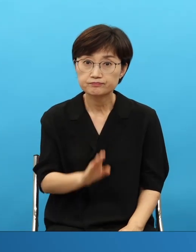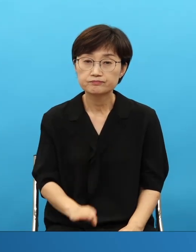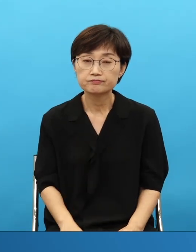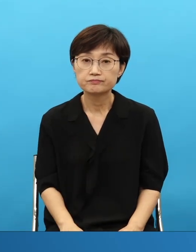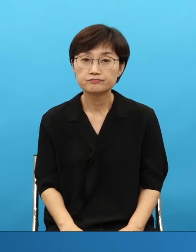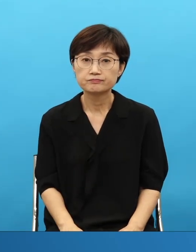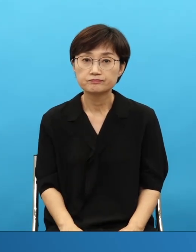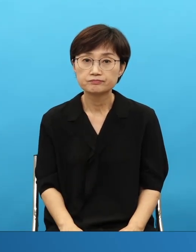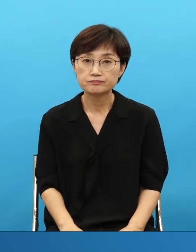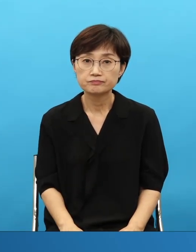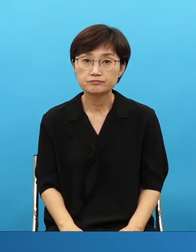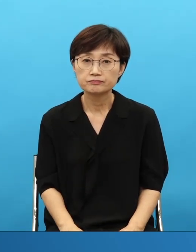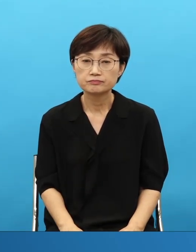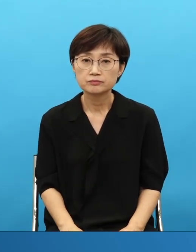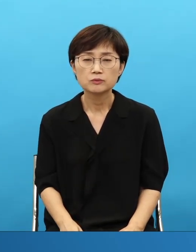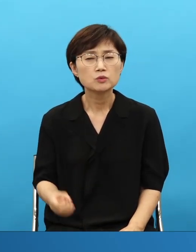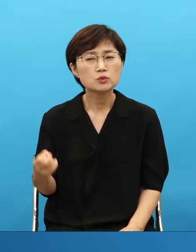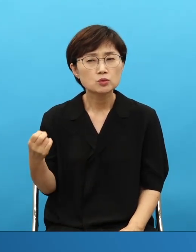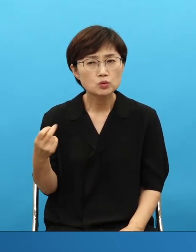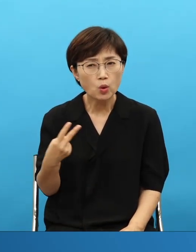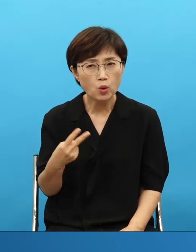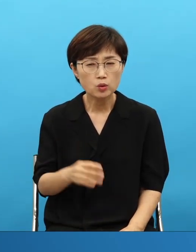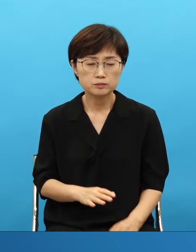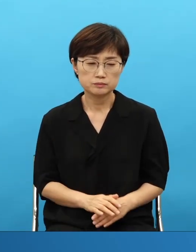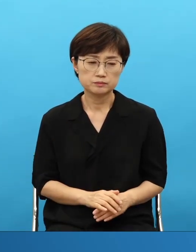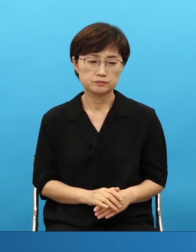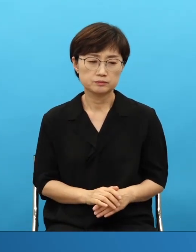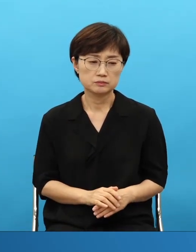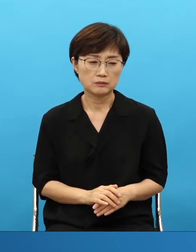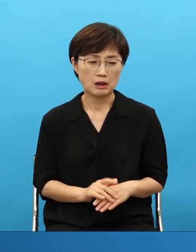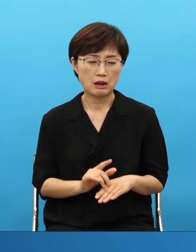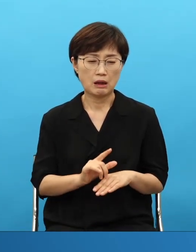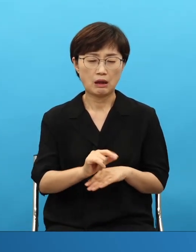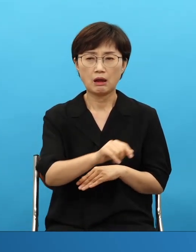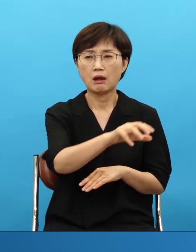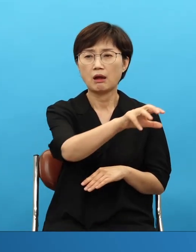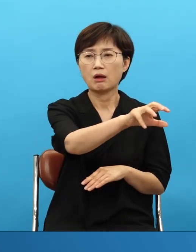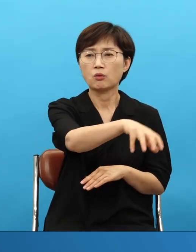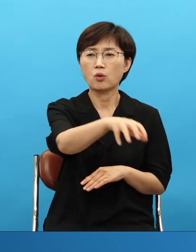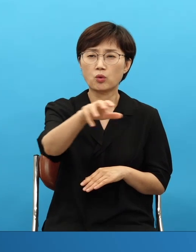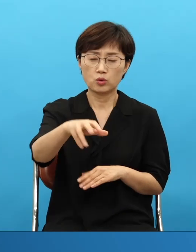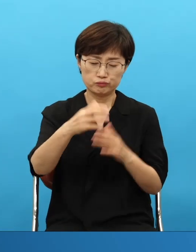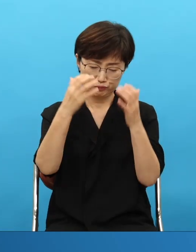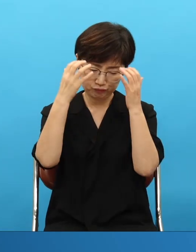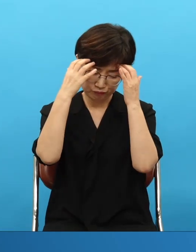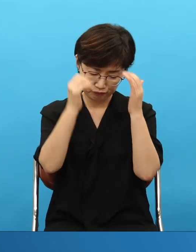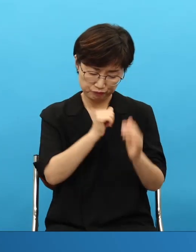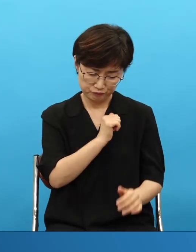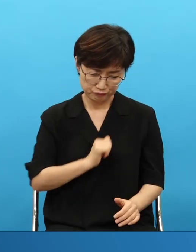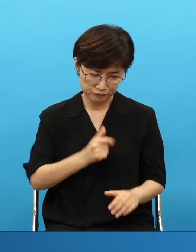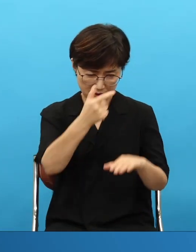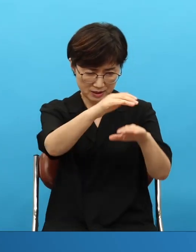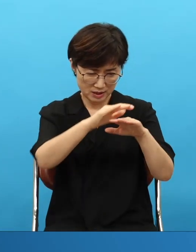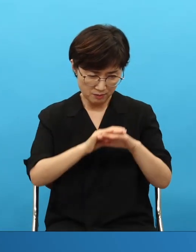通过网络的影像正在一同献礼拜。 또 이제 어려운 지역에서 예배하고 있는 분들도 많이 있습니다.